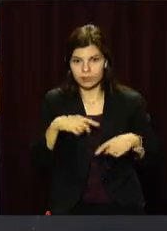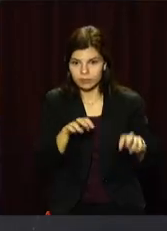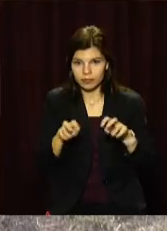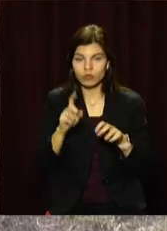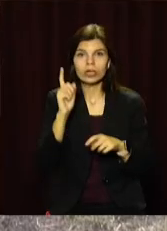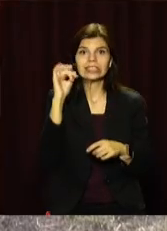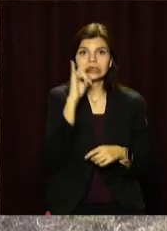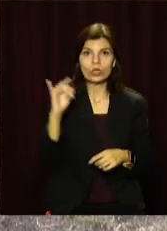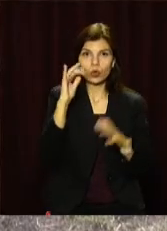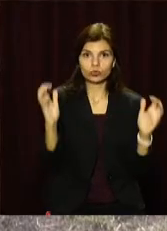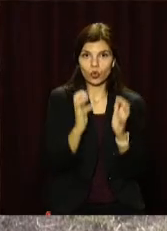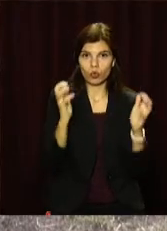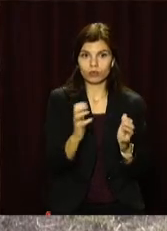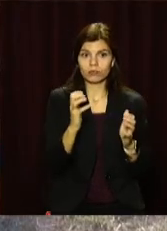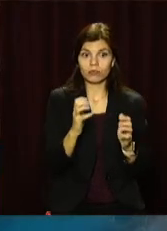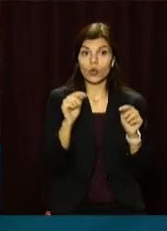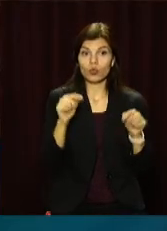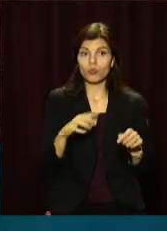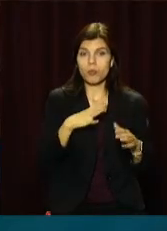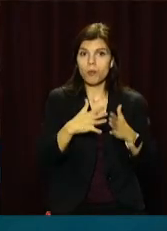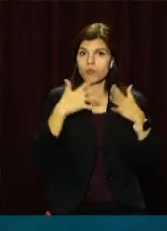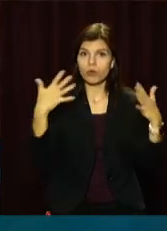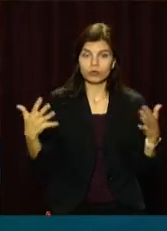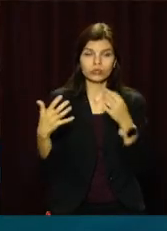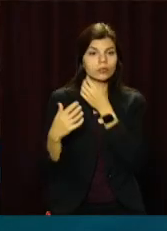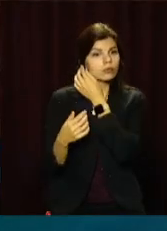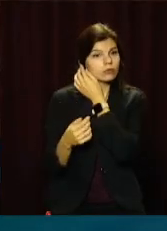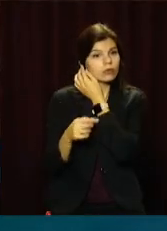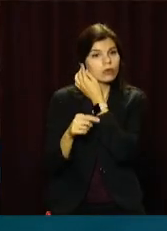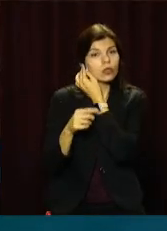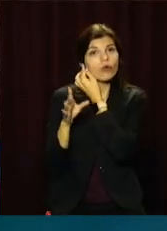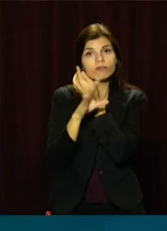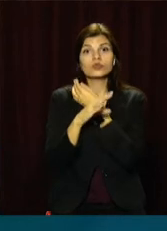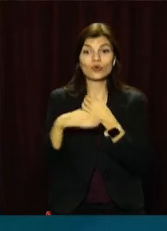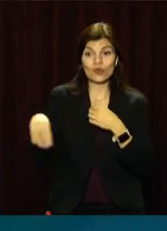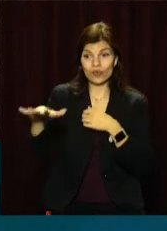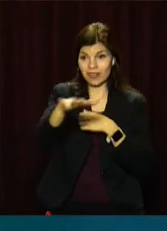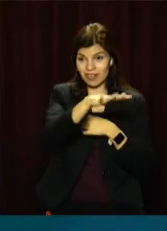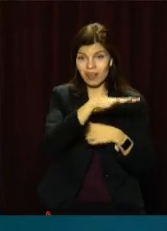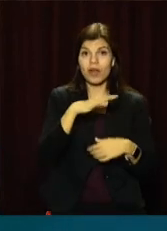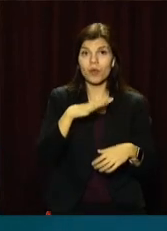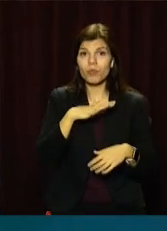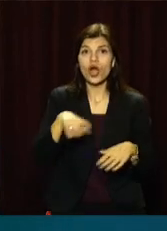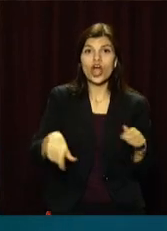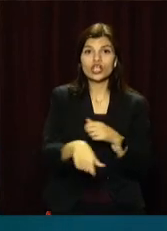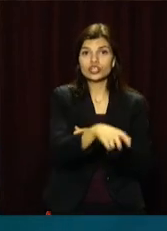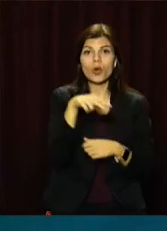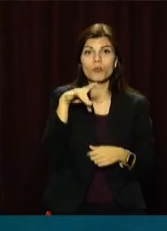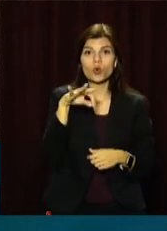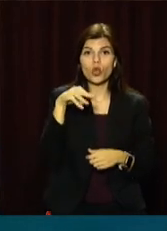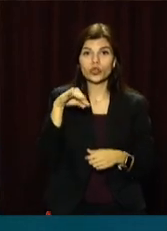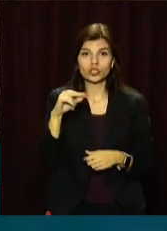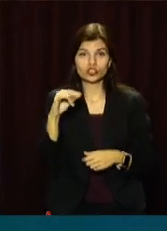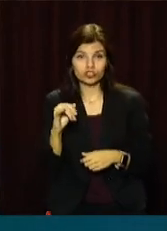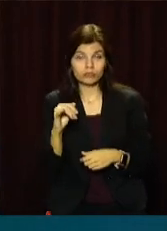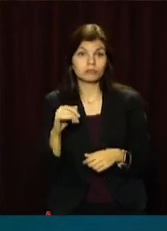артефакти. Тут була величезна дюна. Все тут навколо нас. Це була річка Проточі, поруч ішла Оріль, вона в неї